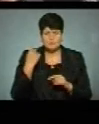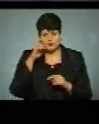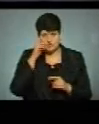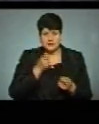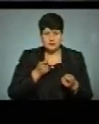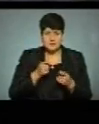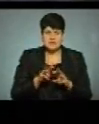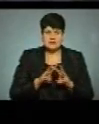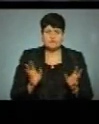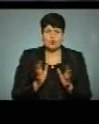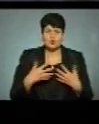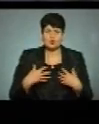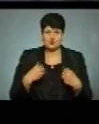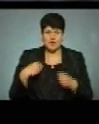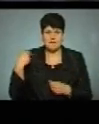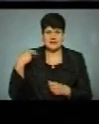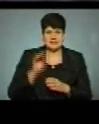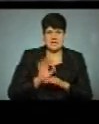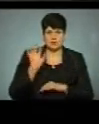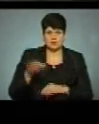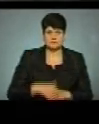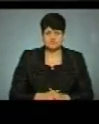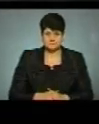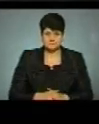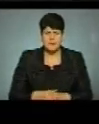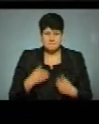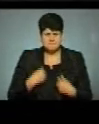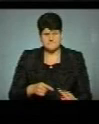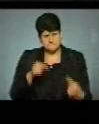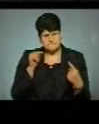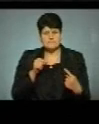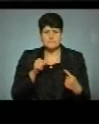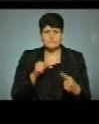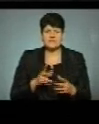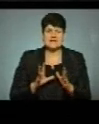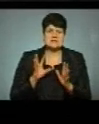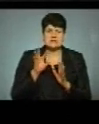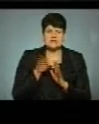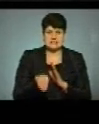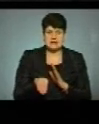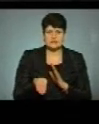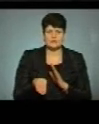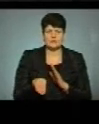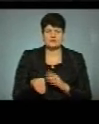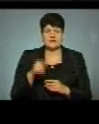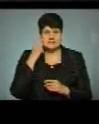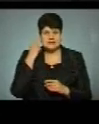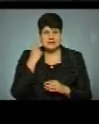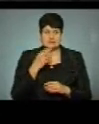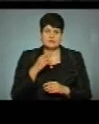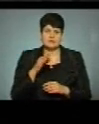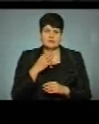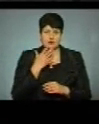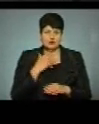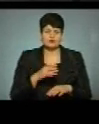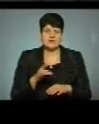облдержадміністрацію, Міністерство охорони здоров'я та до президента. Ми категорично проти заселенню евакуйованих громадян з Китайської Народної Республіки